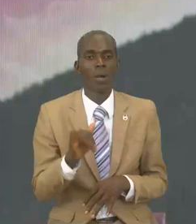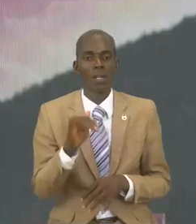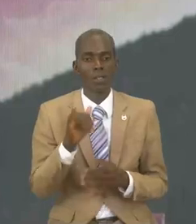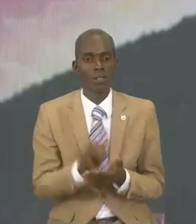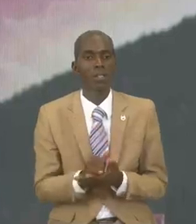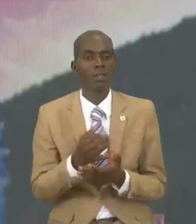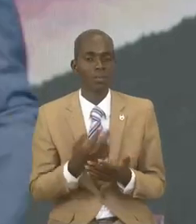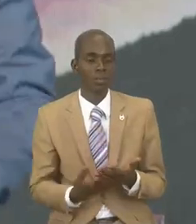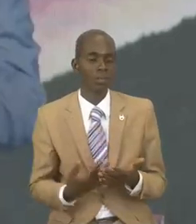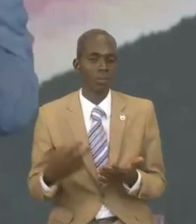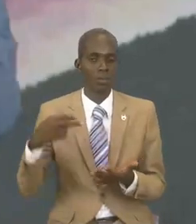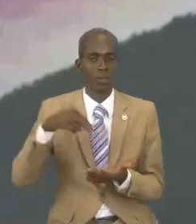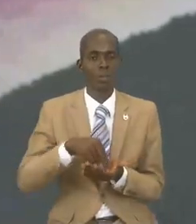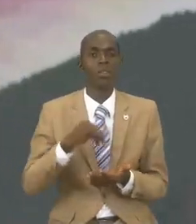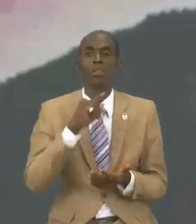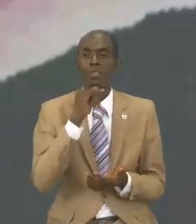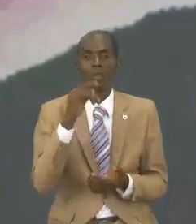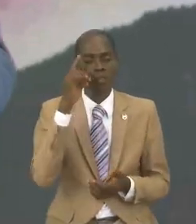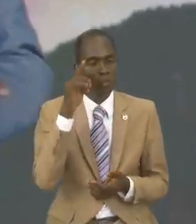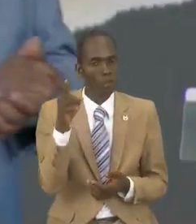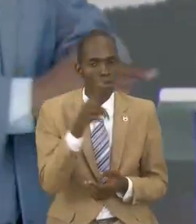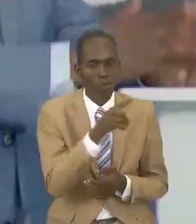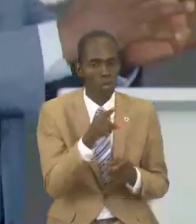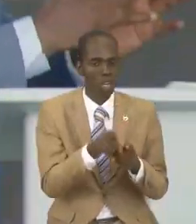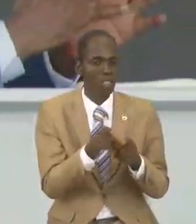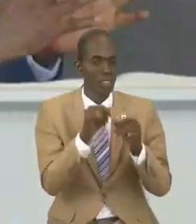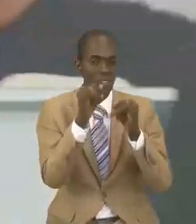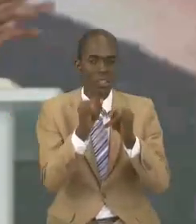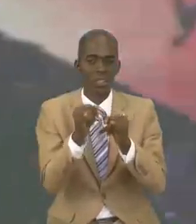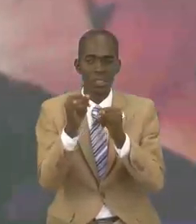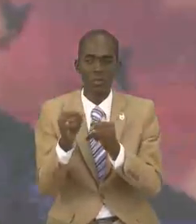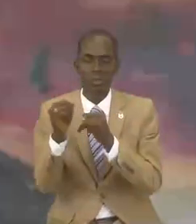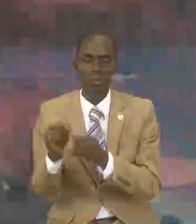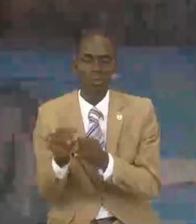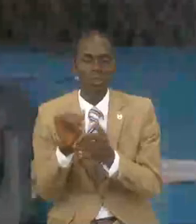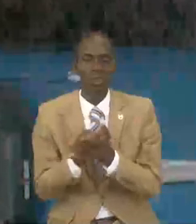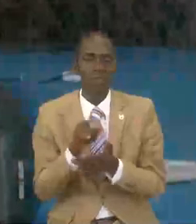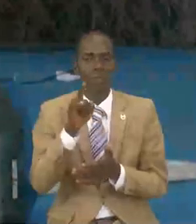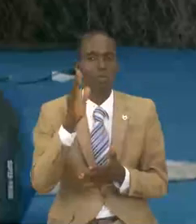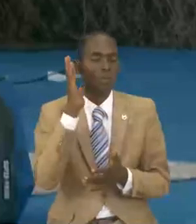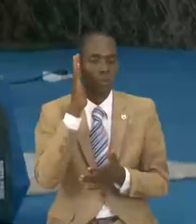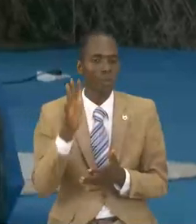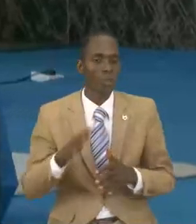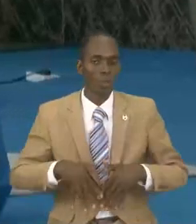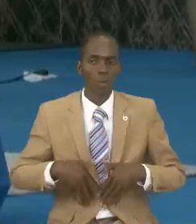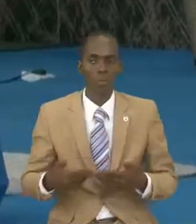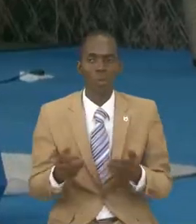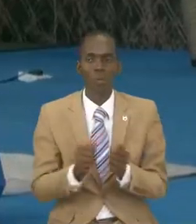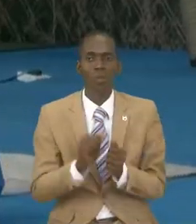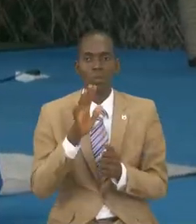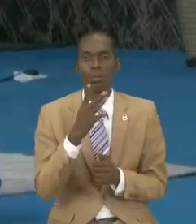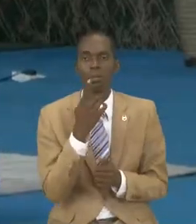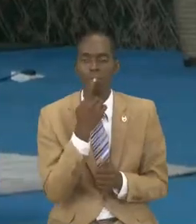effectuée par cette résurrection. Alors, il vous revient en tant qu'individu de confesser de